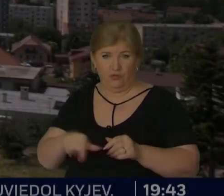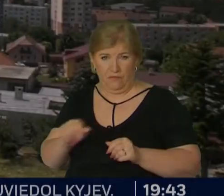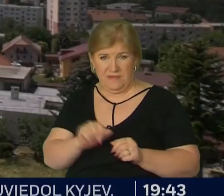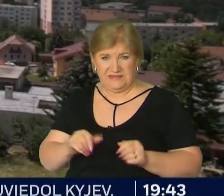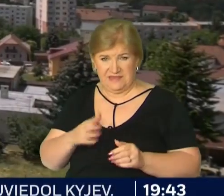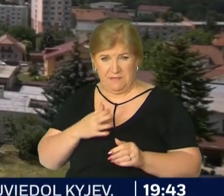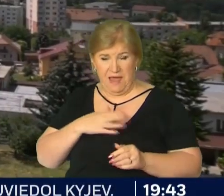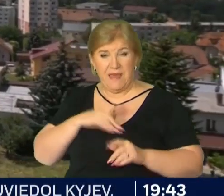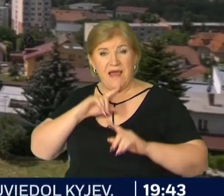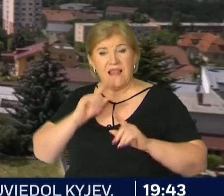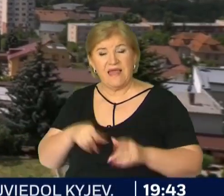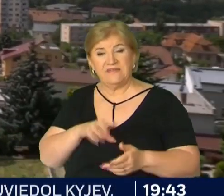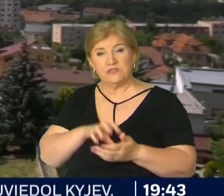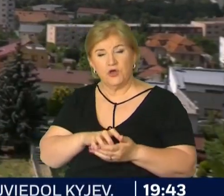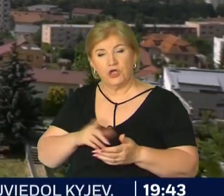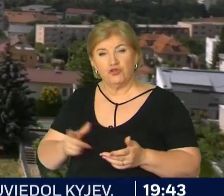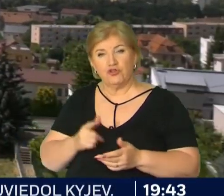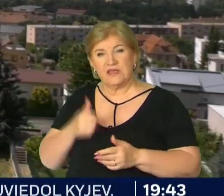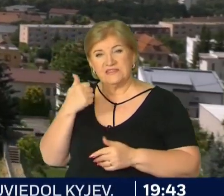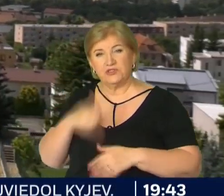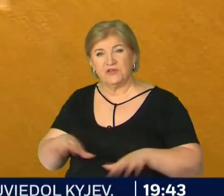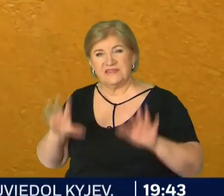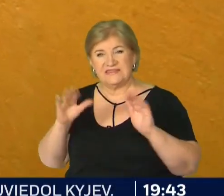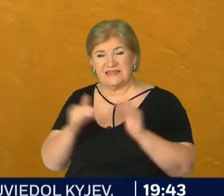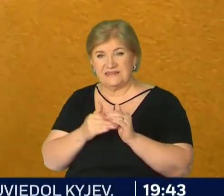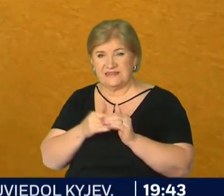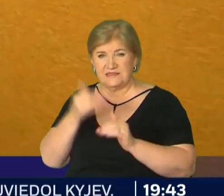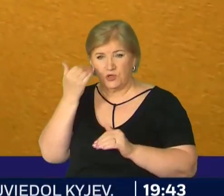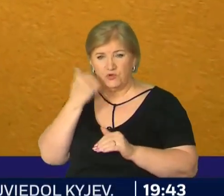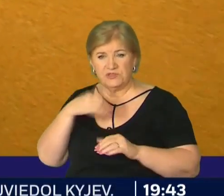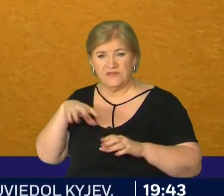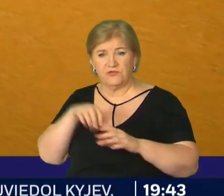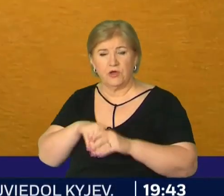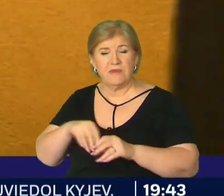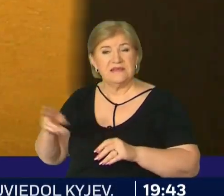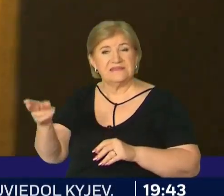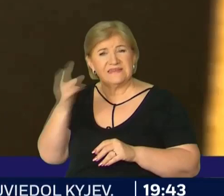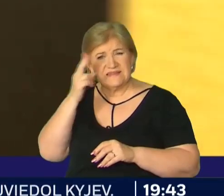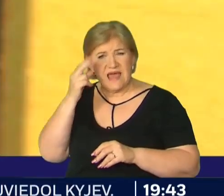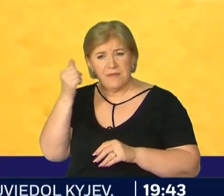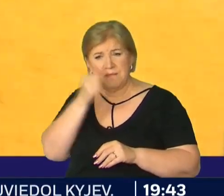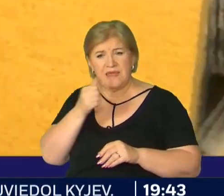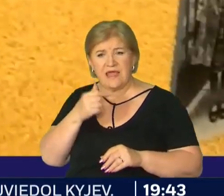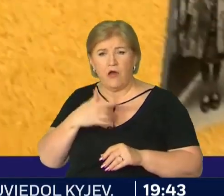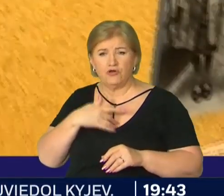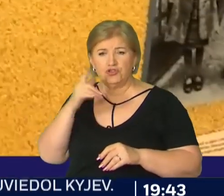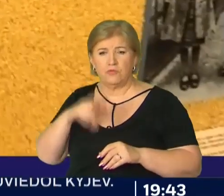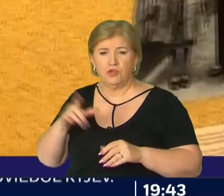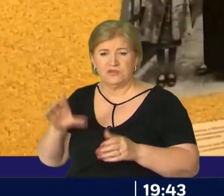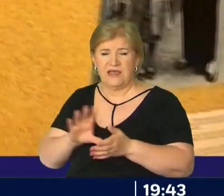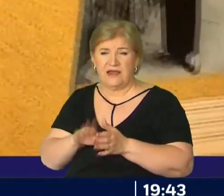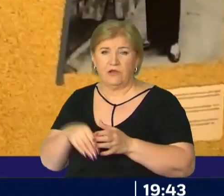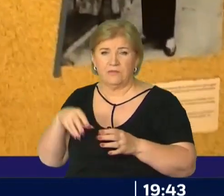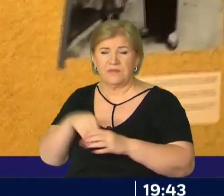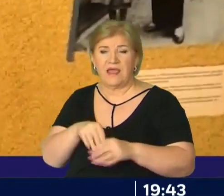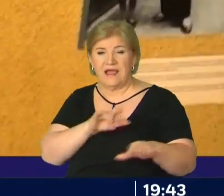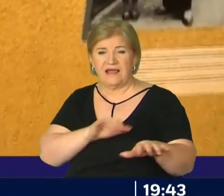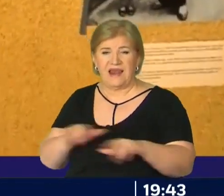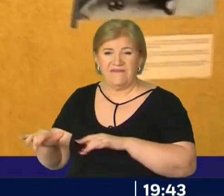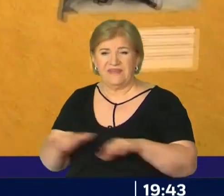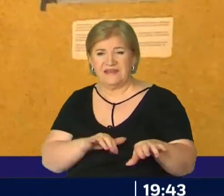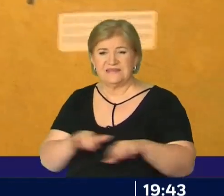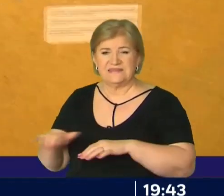V Levickom okrese žije takmer 110 tisíc ľudí, medzi nimi aj známe mená. K osobnostiam regiónu patrí klavirista,